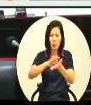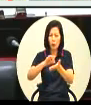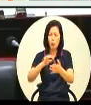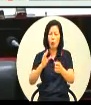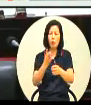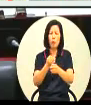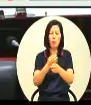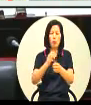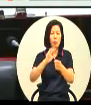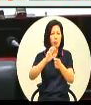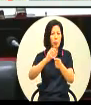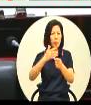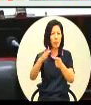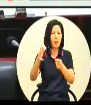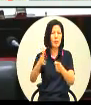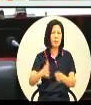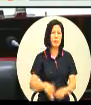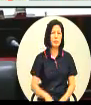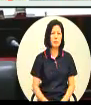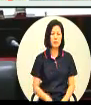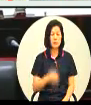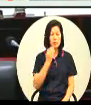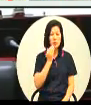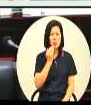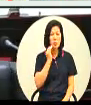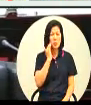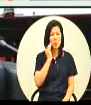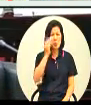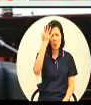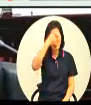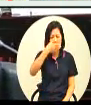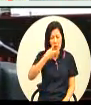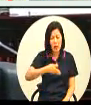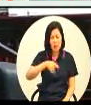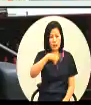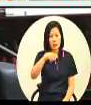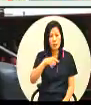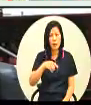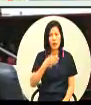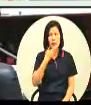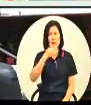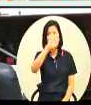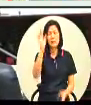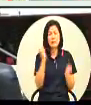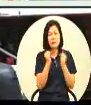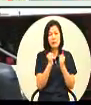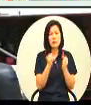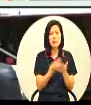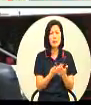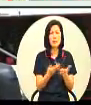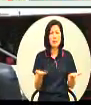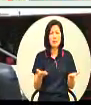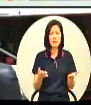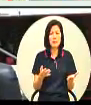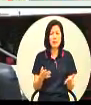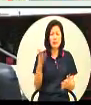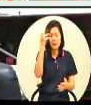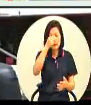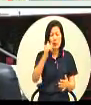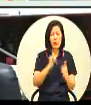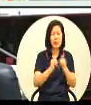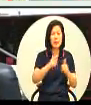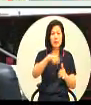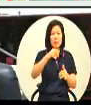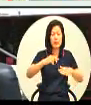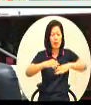间。是听我请教啊，那老大人呢？尤其气候在寒冷的时候啊，老大人爱个爬山去你